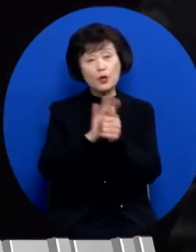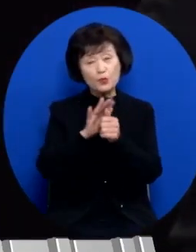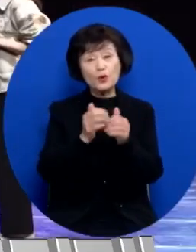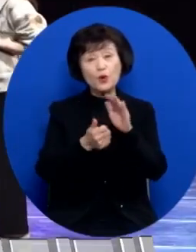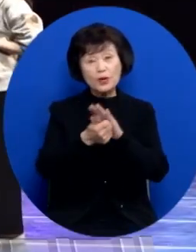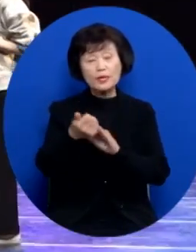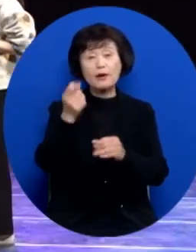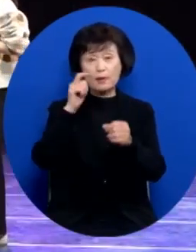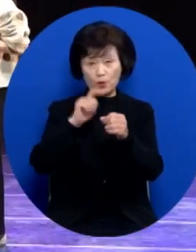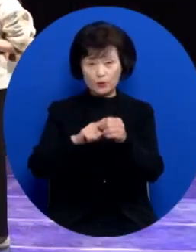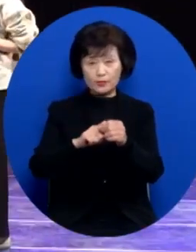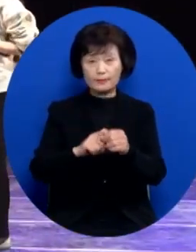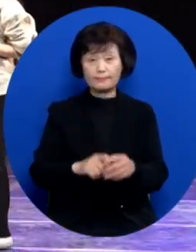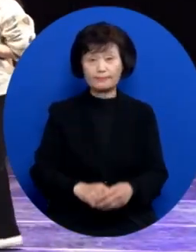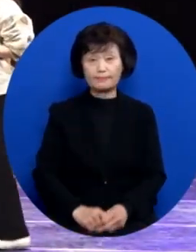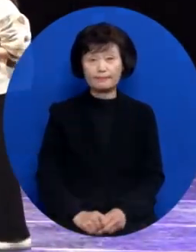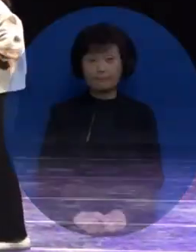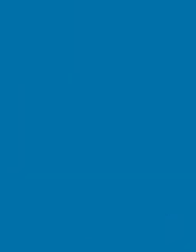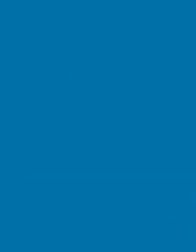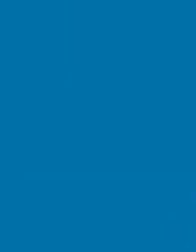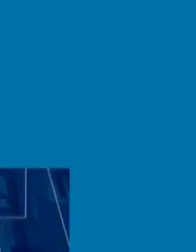예정입니다.